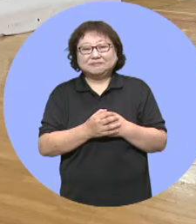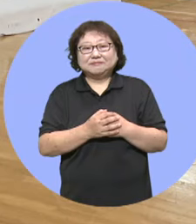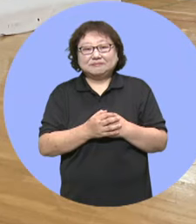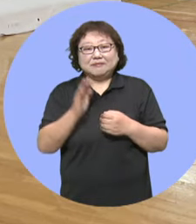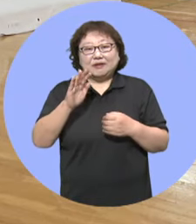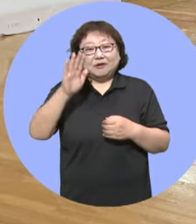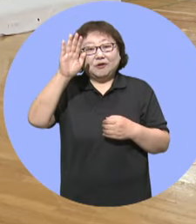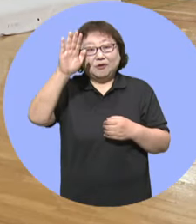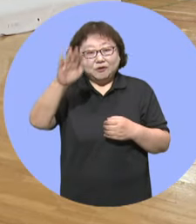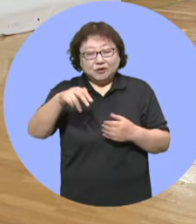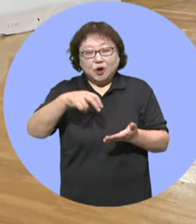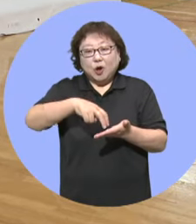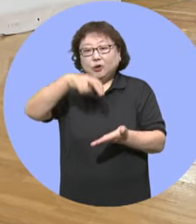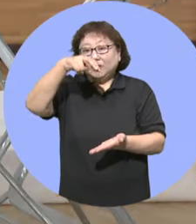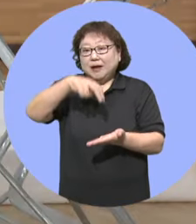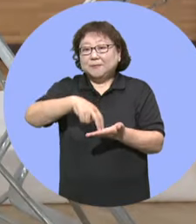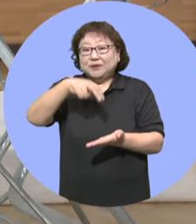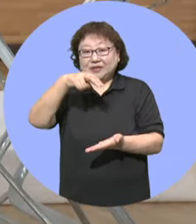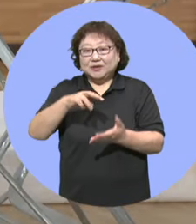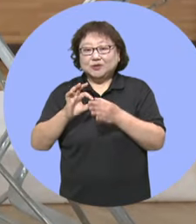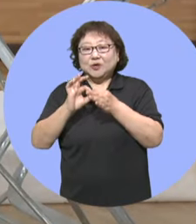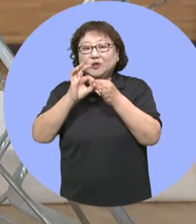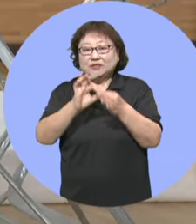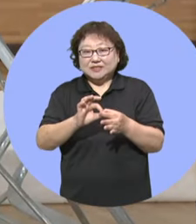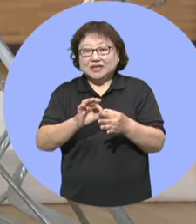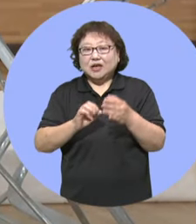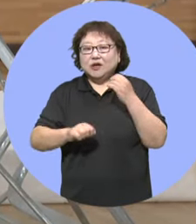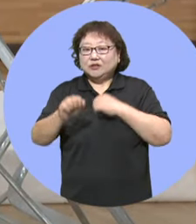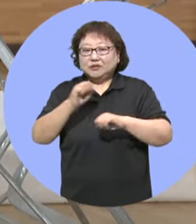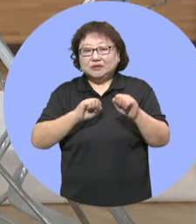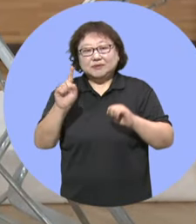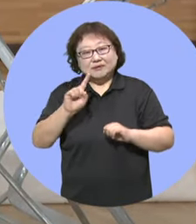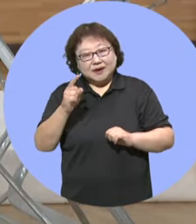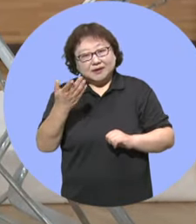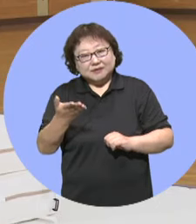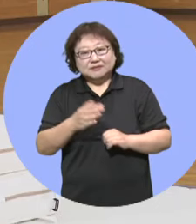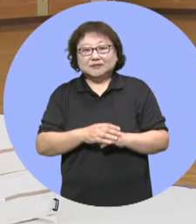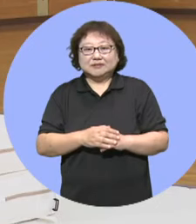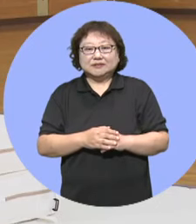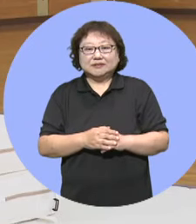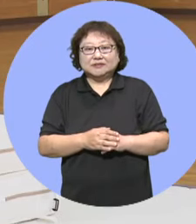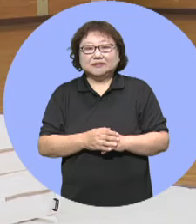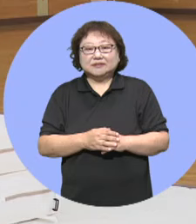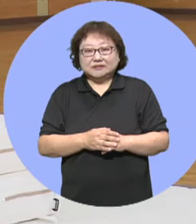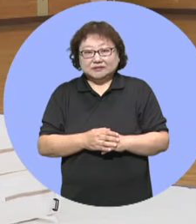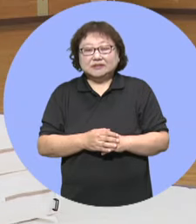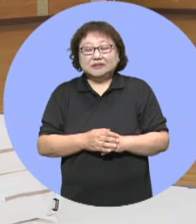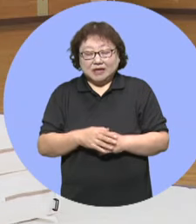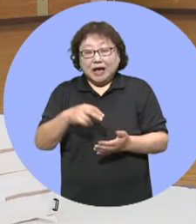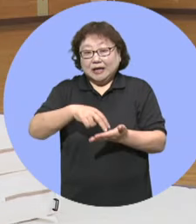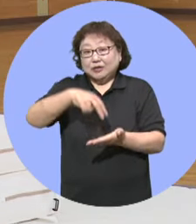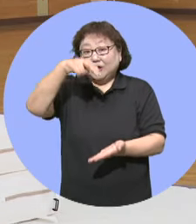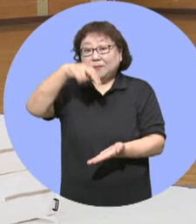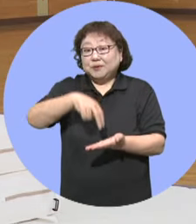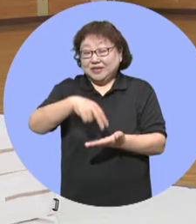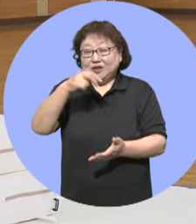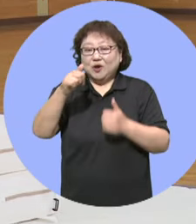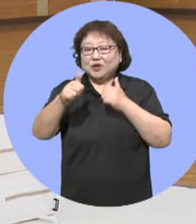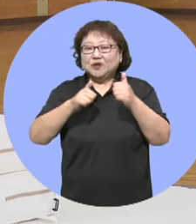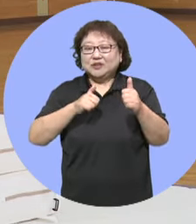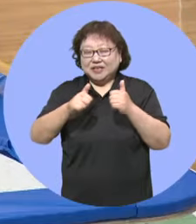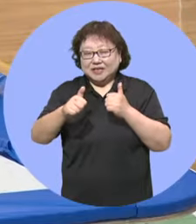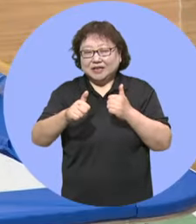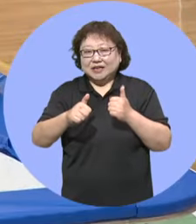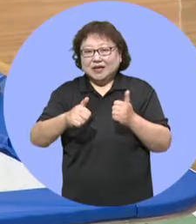今後このトランポリンを通してどのようなことを行っていきたいですか？ はい、まだまだこのトランポリン競技っていう